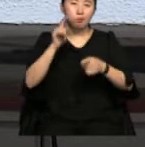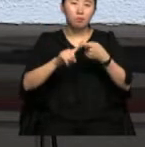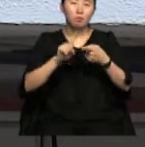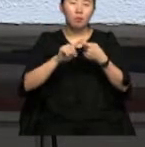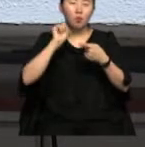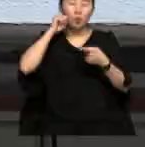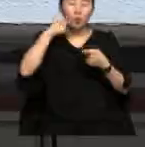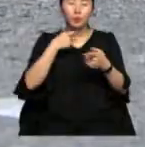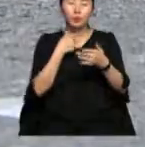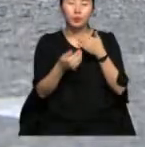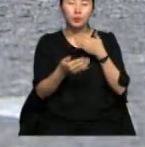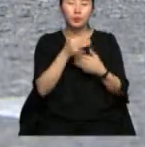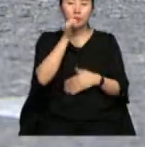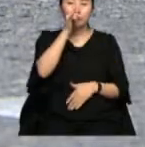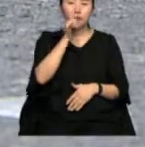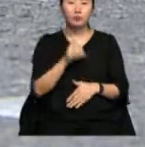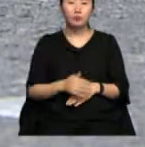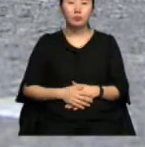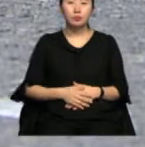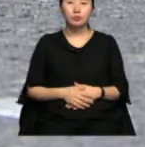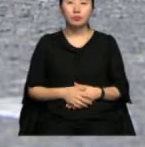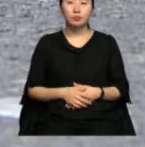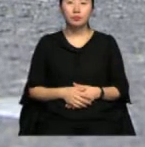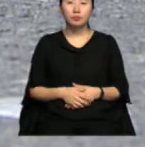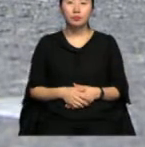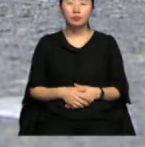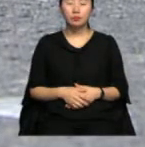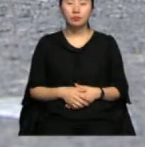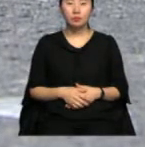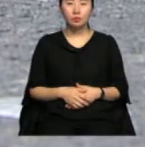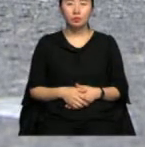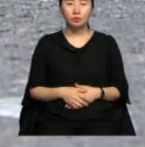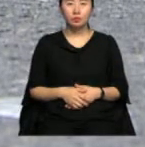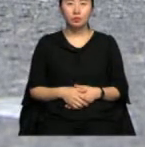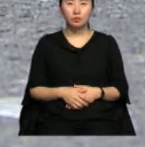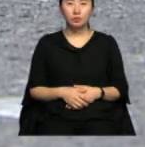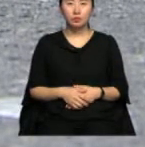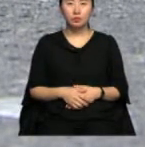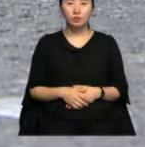홍역을 치르고 있습니다. 딜라이브 서울경기 케이블TV 박영찬입니다.